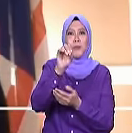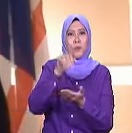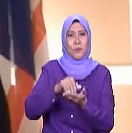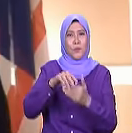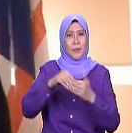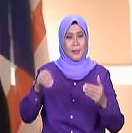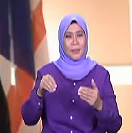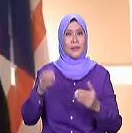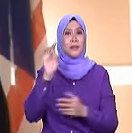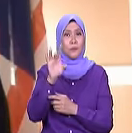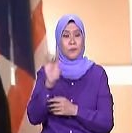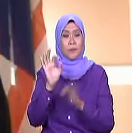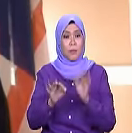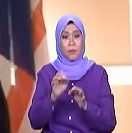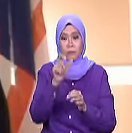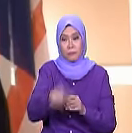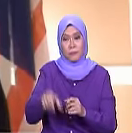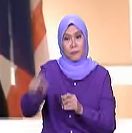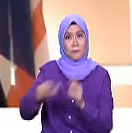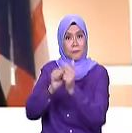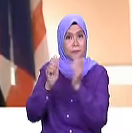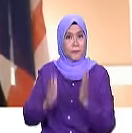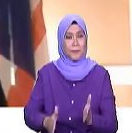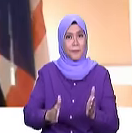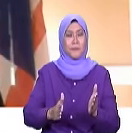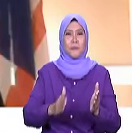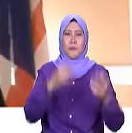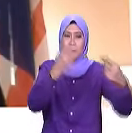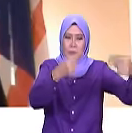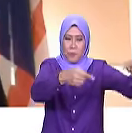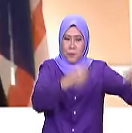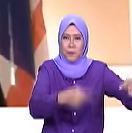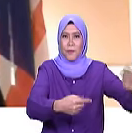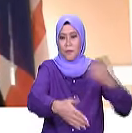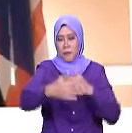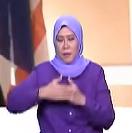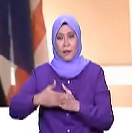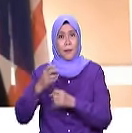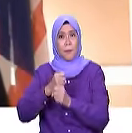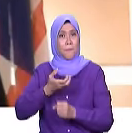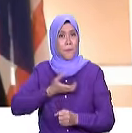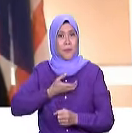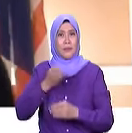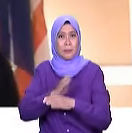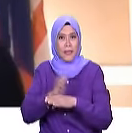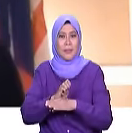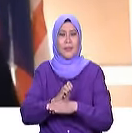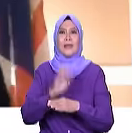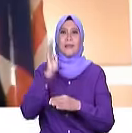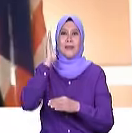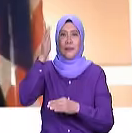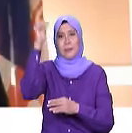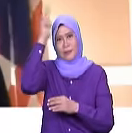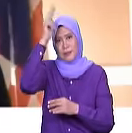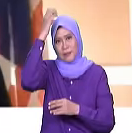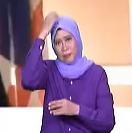kalau mereka mempunyai kejayaan membawa balik emas, insyaAllah saya akan sampaikan berita ini kepada Kerajaan Negeri Selangor,